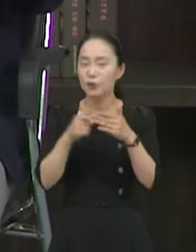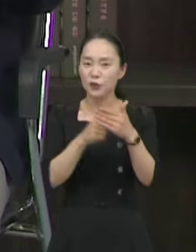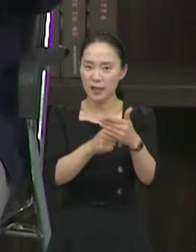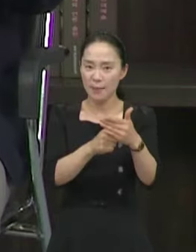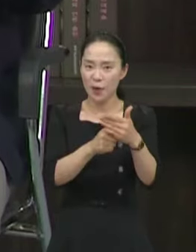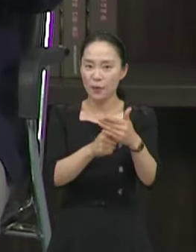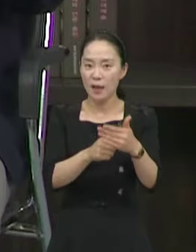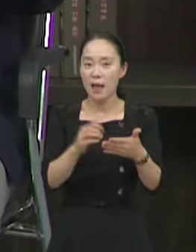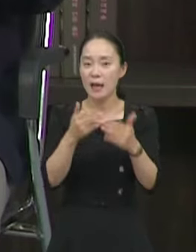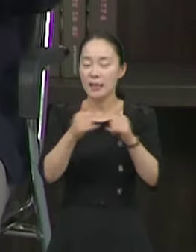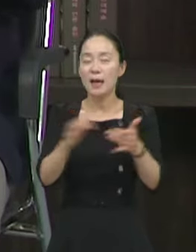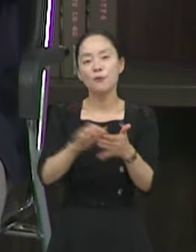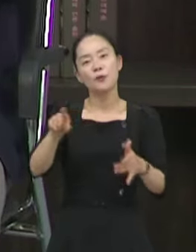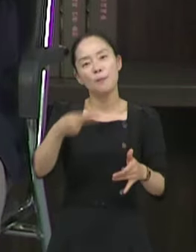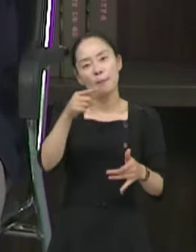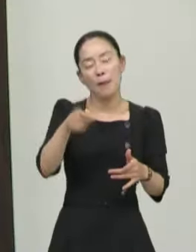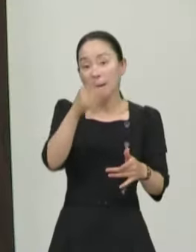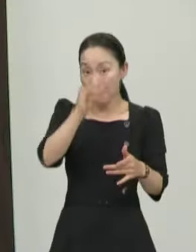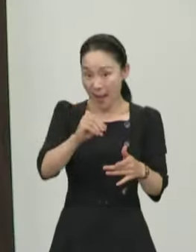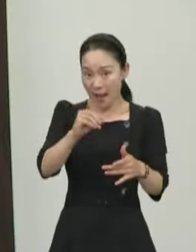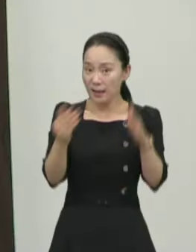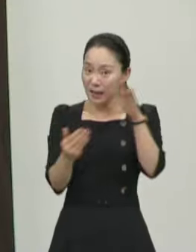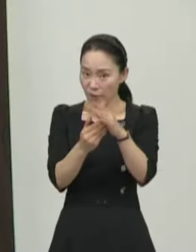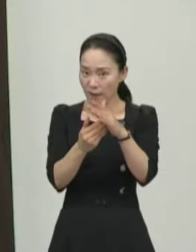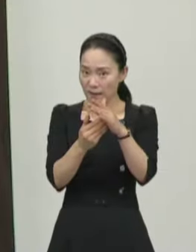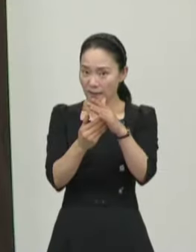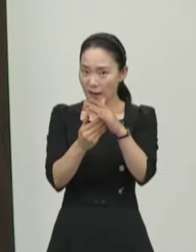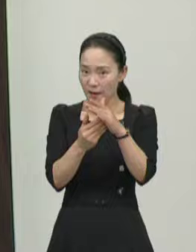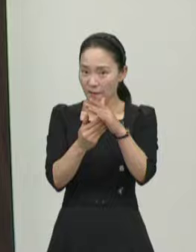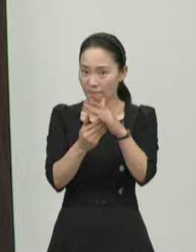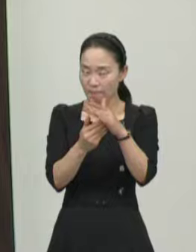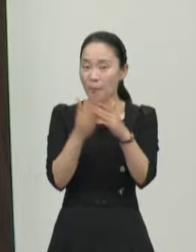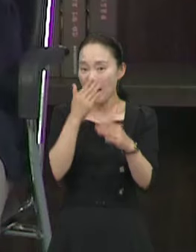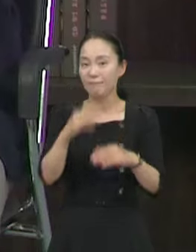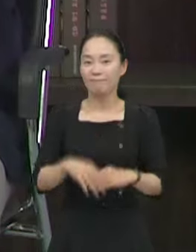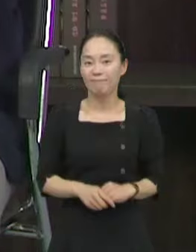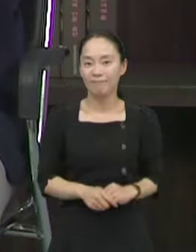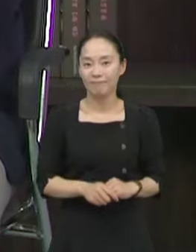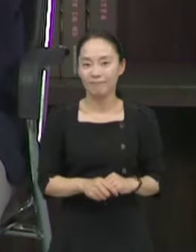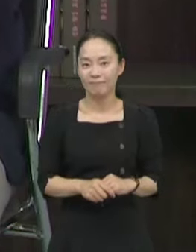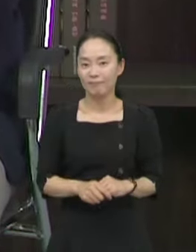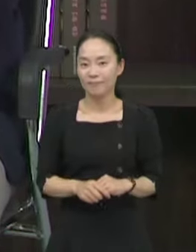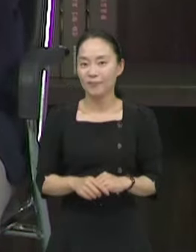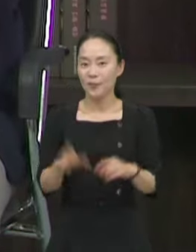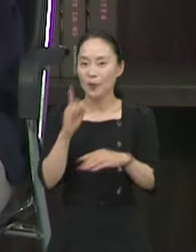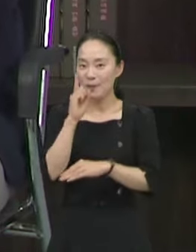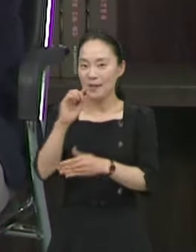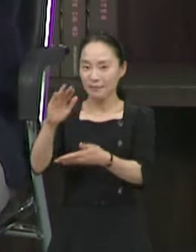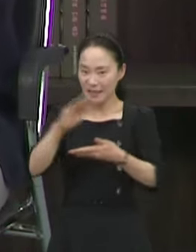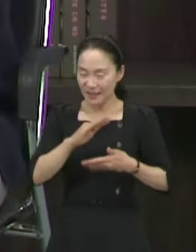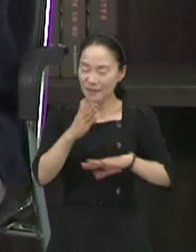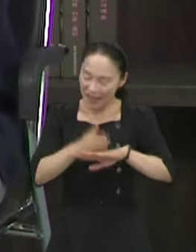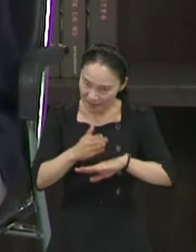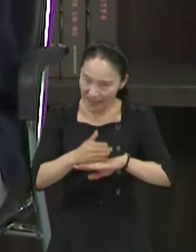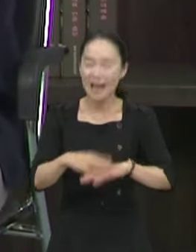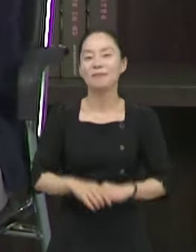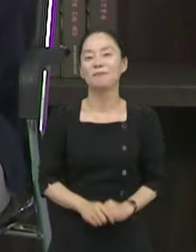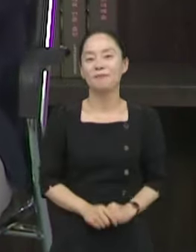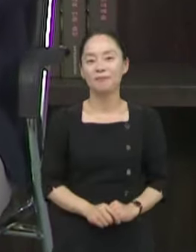100만 세종을 만드는데 큰 기둥이 될 수 있다, 그렇게 보고 있습니다. 예, 오늘 말씀 고맙습니다. 예,